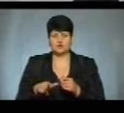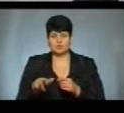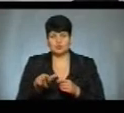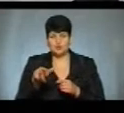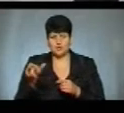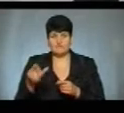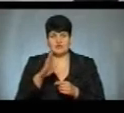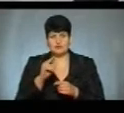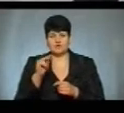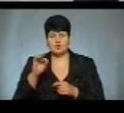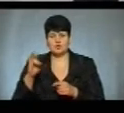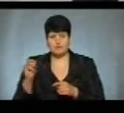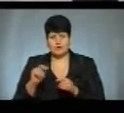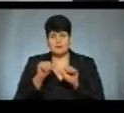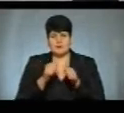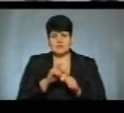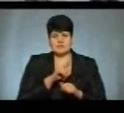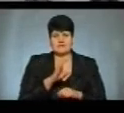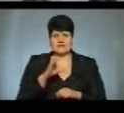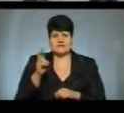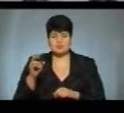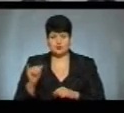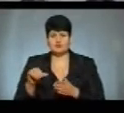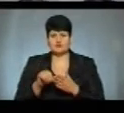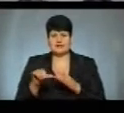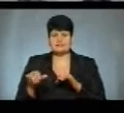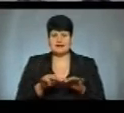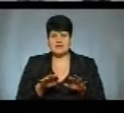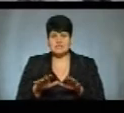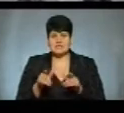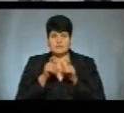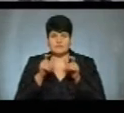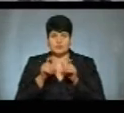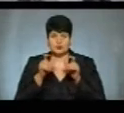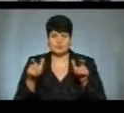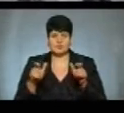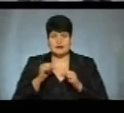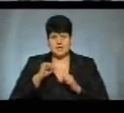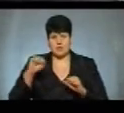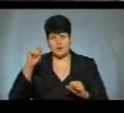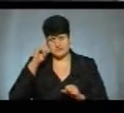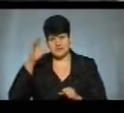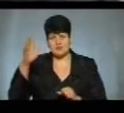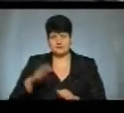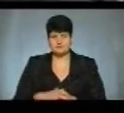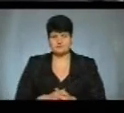В'ячеславу Чорноволу і пам'ятником Ярославу Стецьку. Учасники акції почергово вигукували гасло «Героям слава».